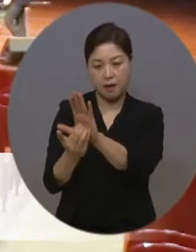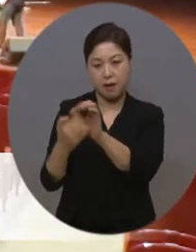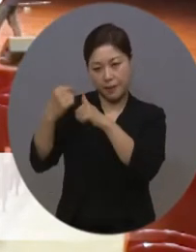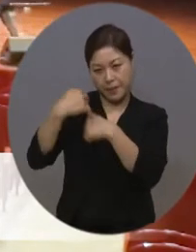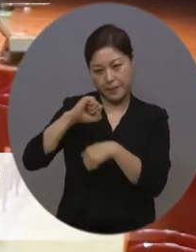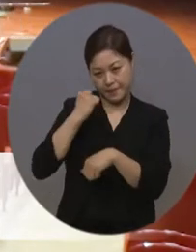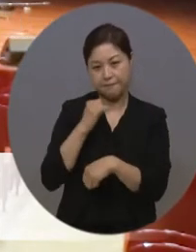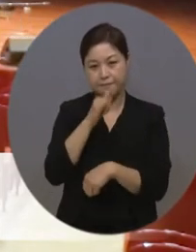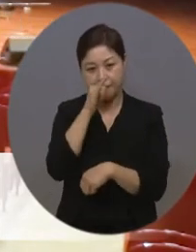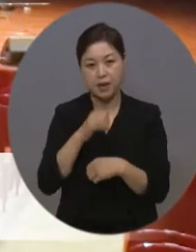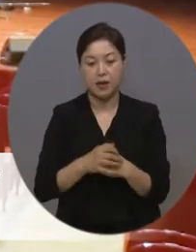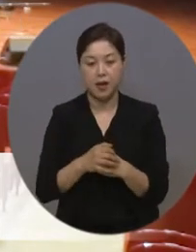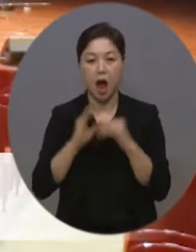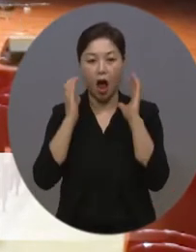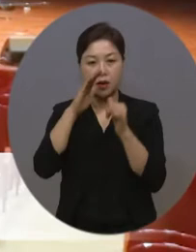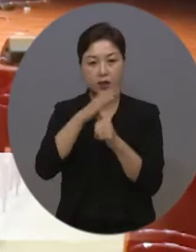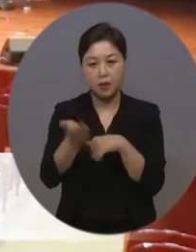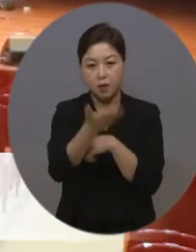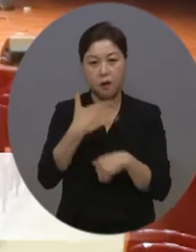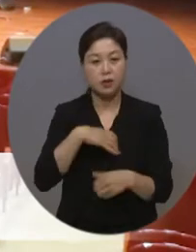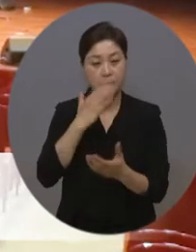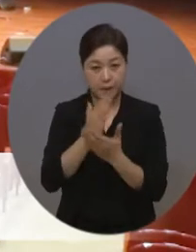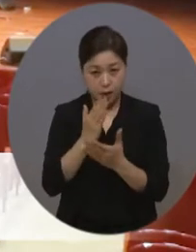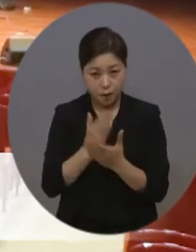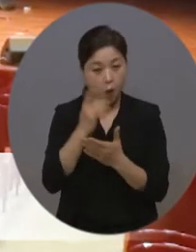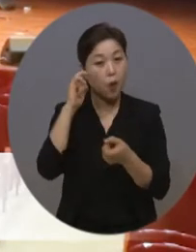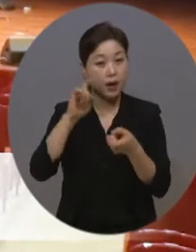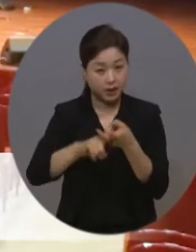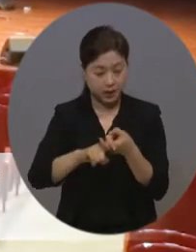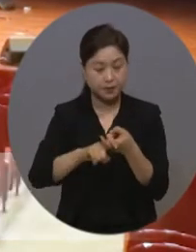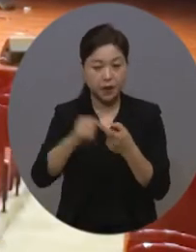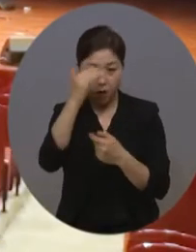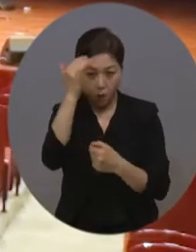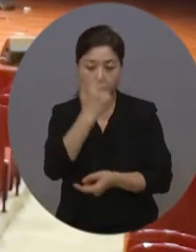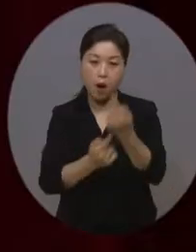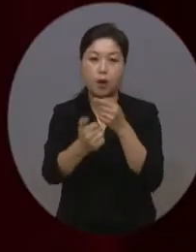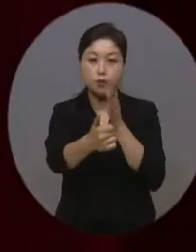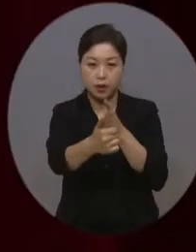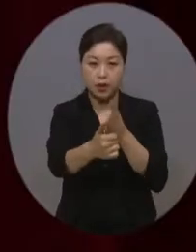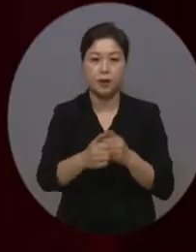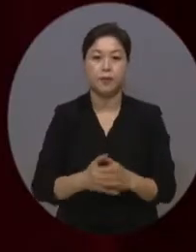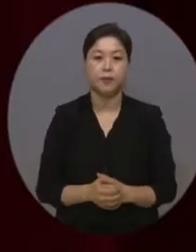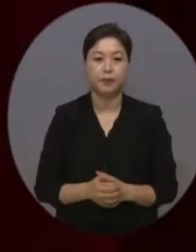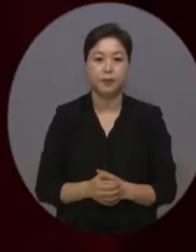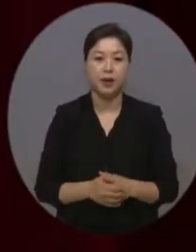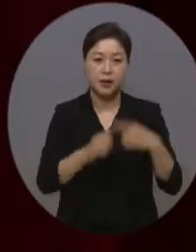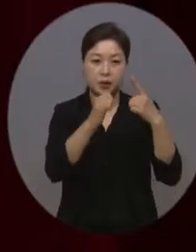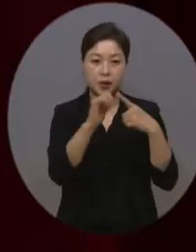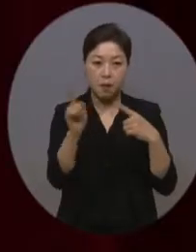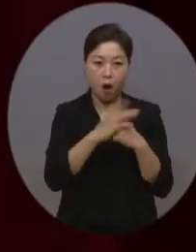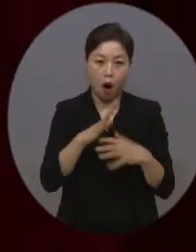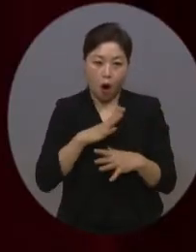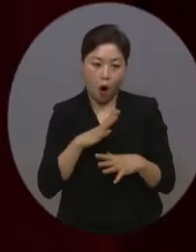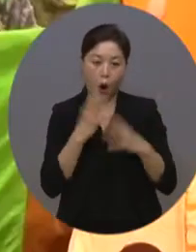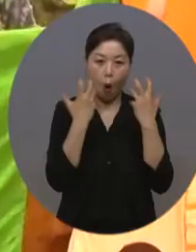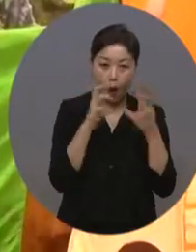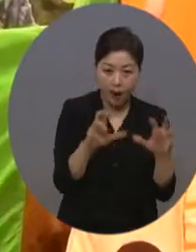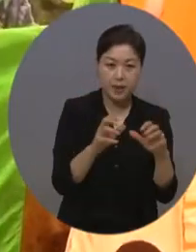어린이 여러분들은 걱정하지 마시고 많은 관심과 관람 부탁드립니다. 첫 공연은 겁많은